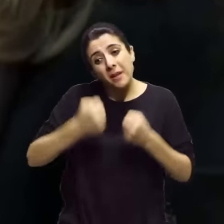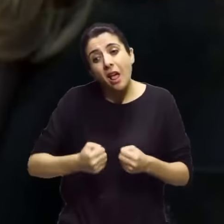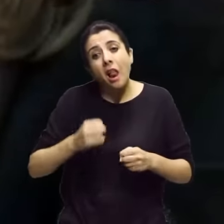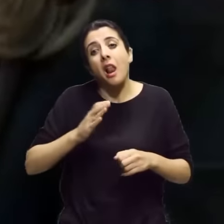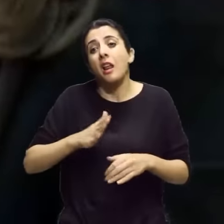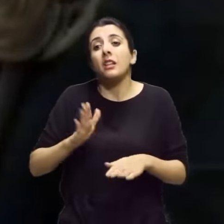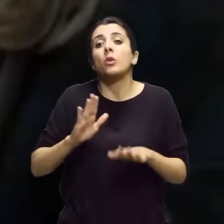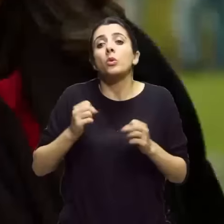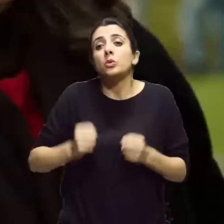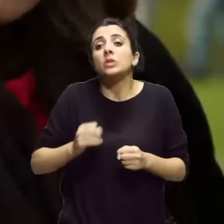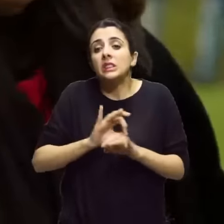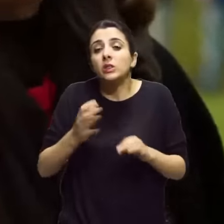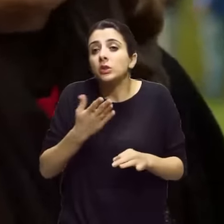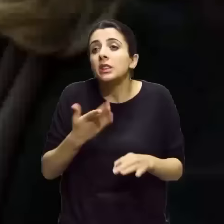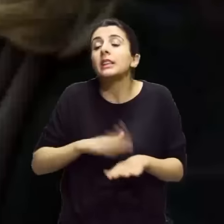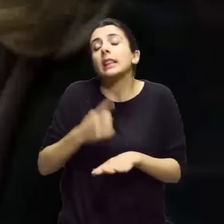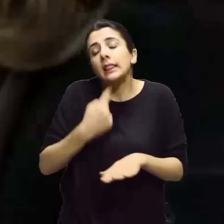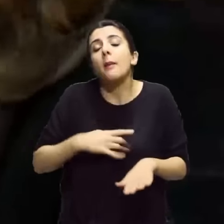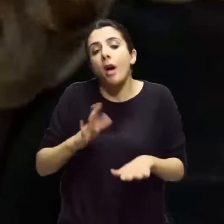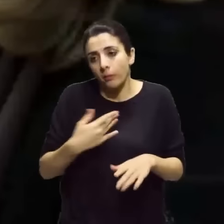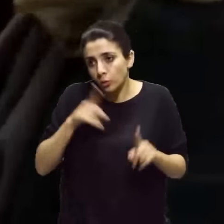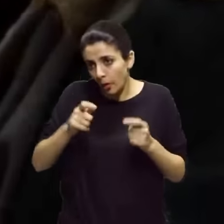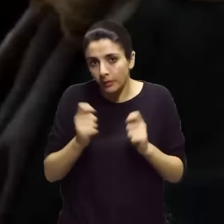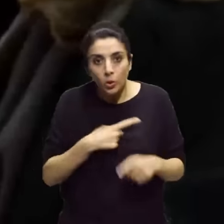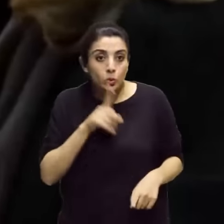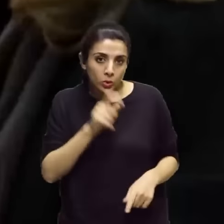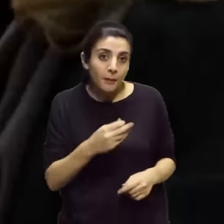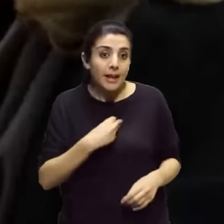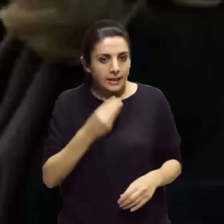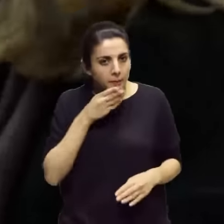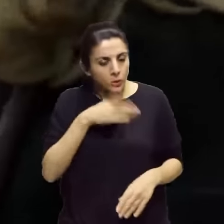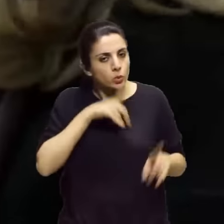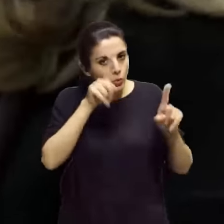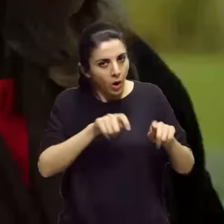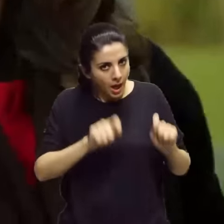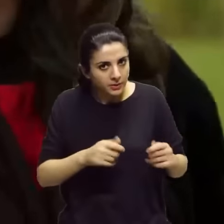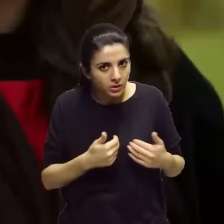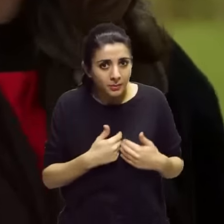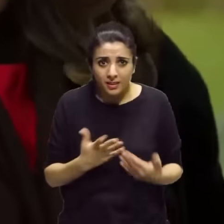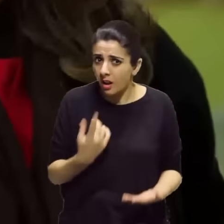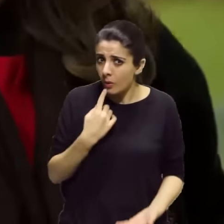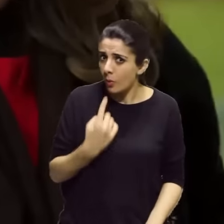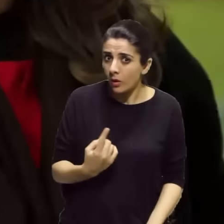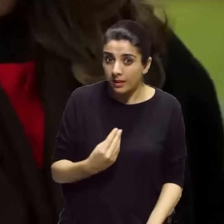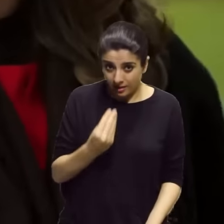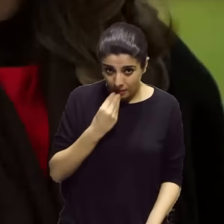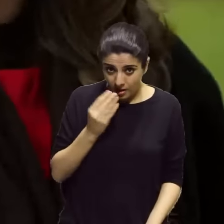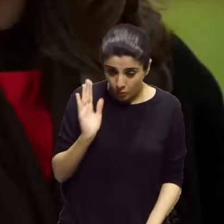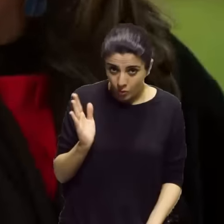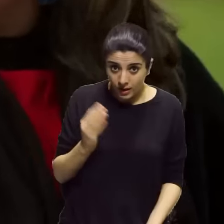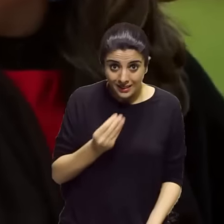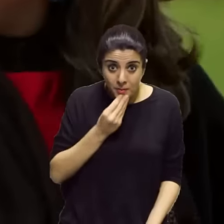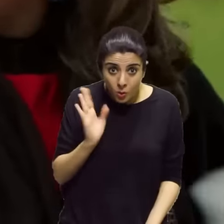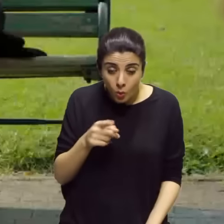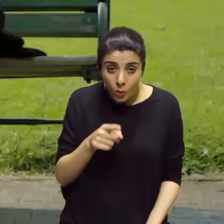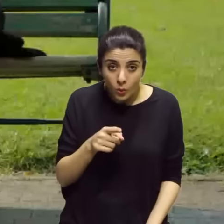durmuyorsun demeyeceksin. Sorarlar adama. Sorarlar tabii. Soracağım zaten. O yemeğe gideceğim soracağım ona. Ne? Yemeğe?